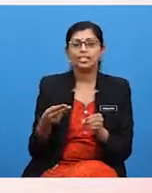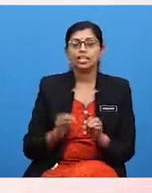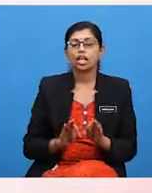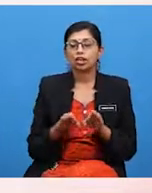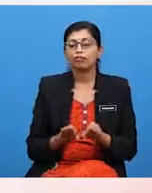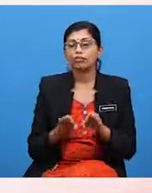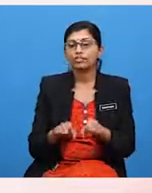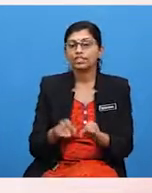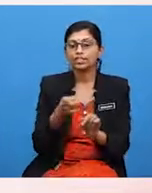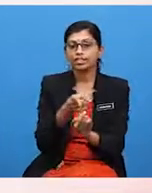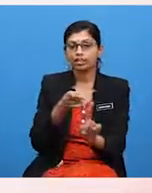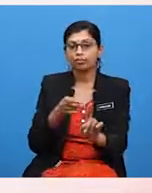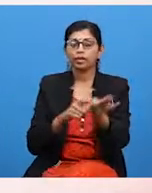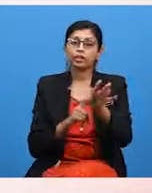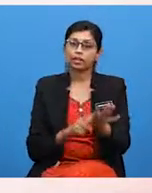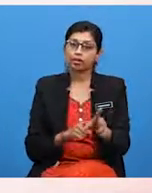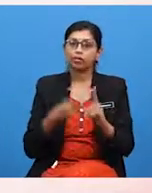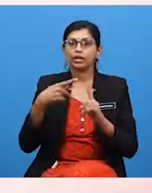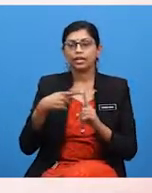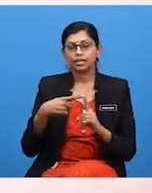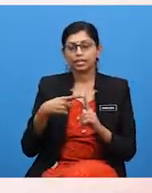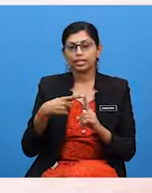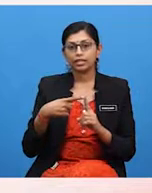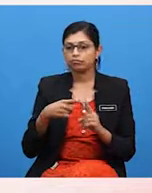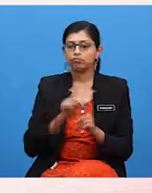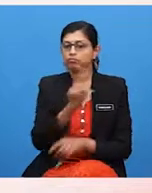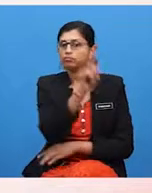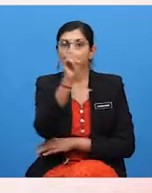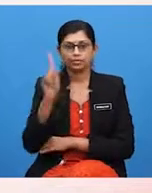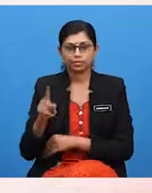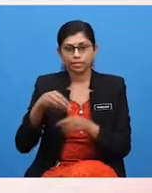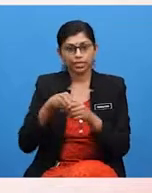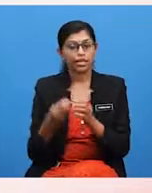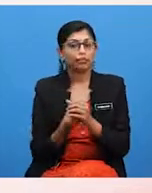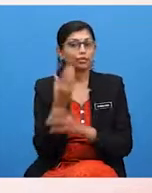daripada daun ke bahagian tumbuhan yang lain.